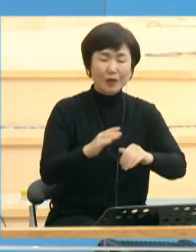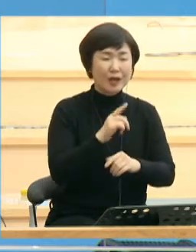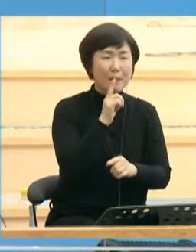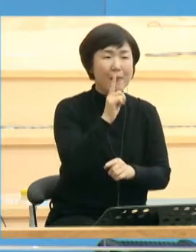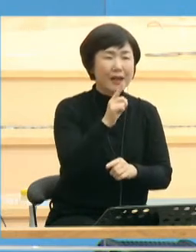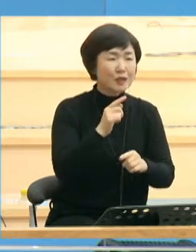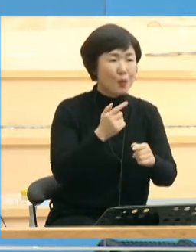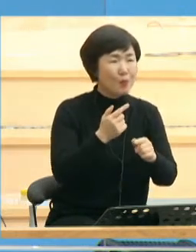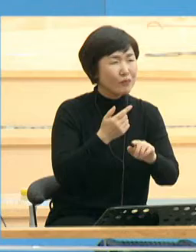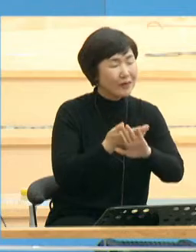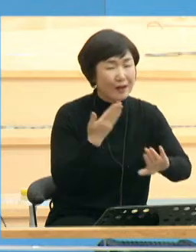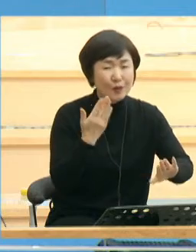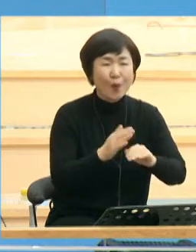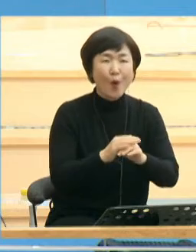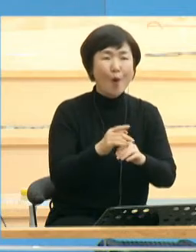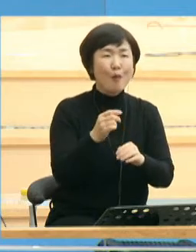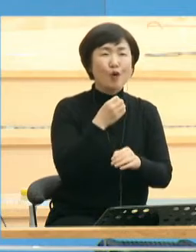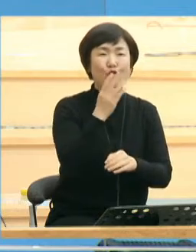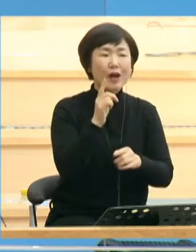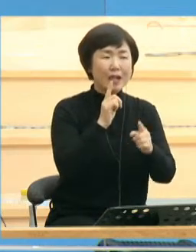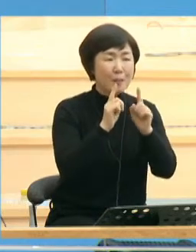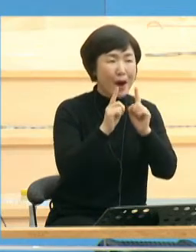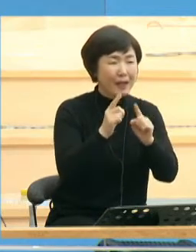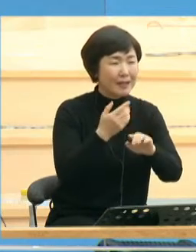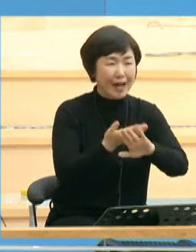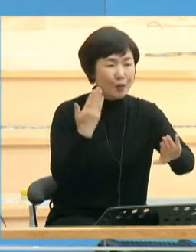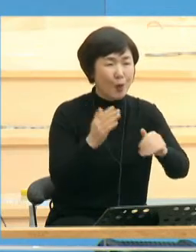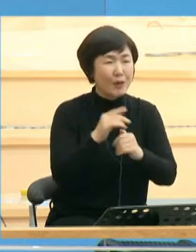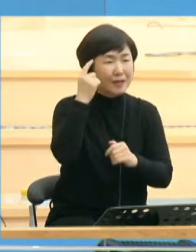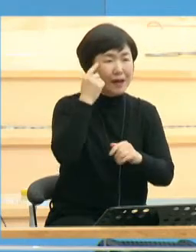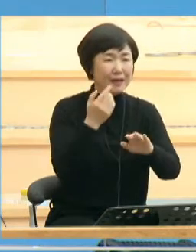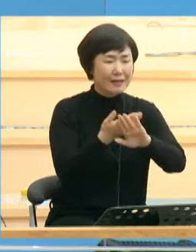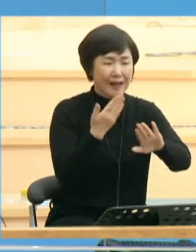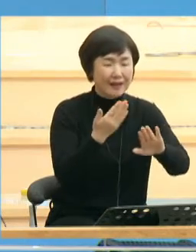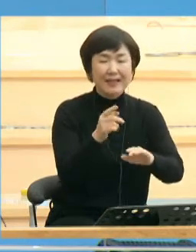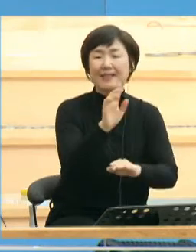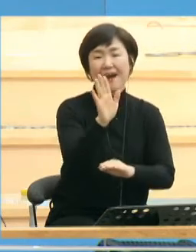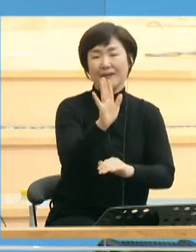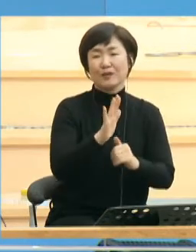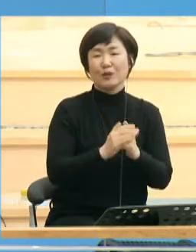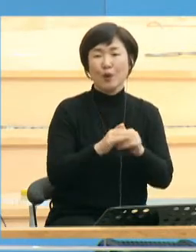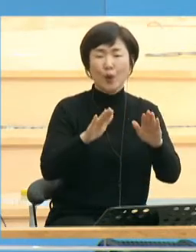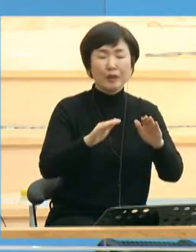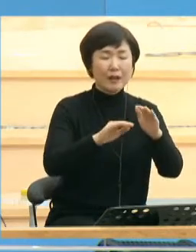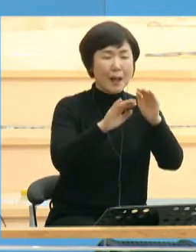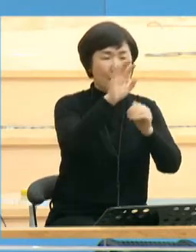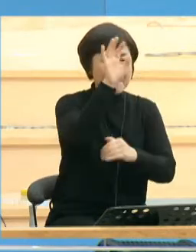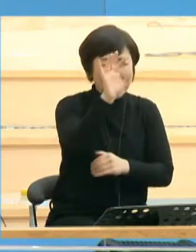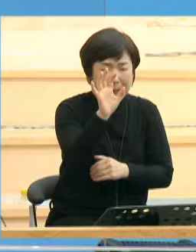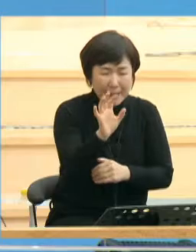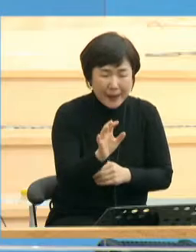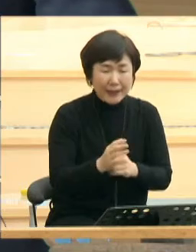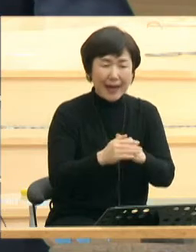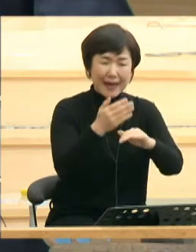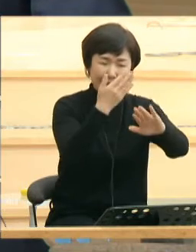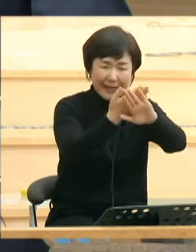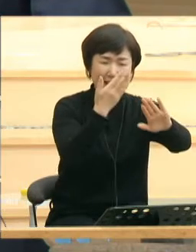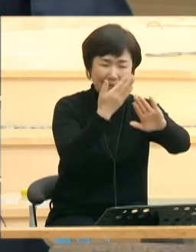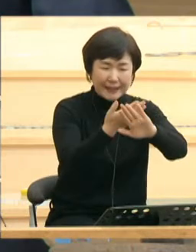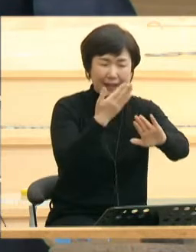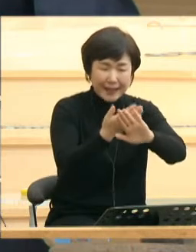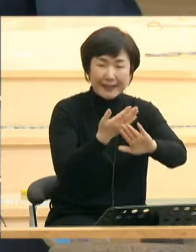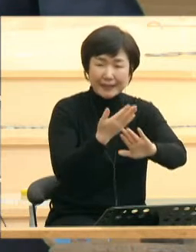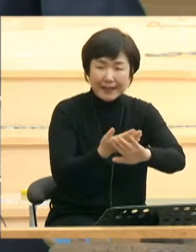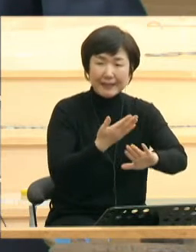유행어를 잘 모르고 생각이 다른가 그런게 아니고요 오늘 본문에서 반복적으로 이게 다르다 라고 말합니다 이거